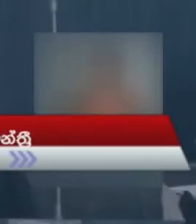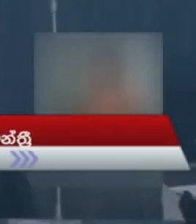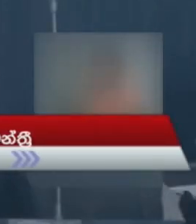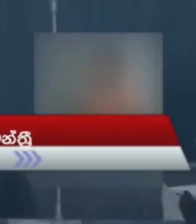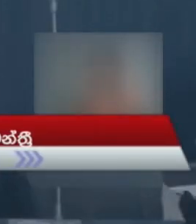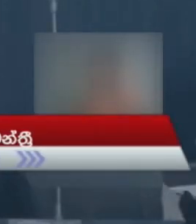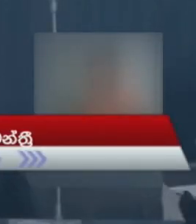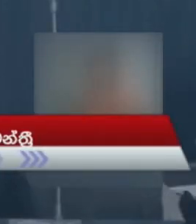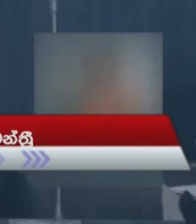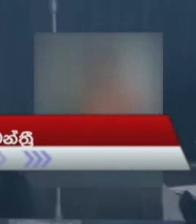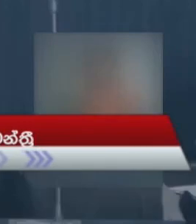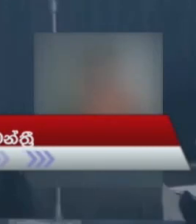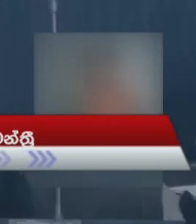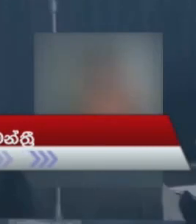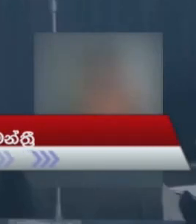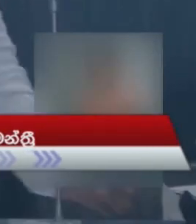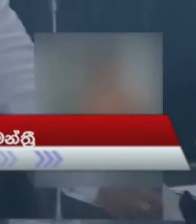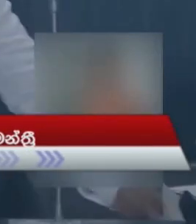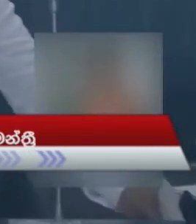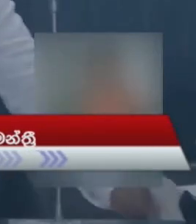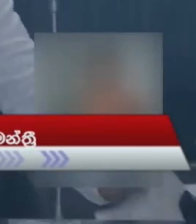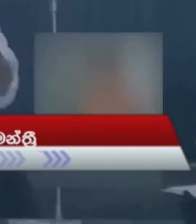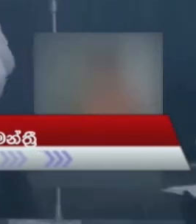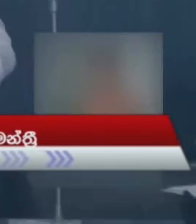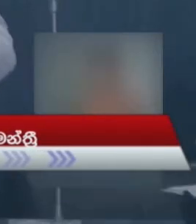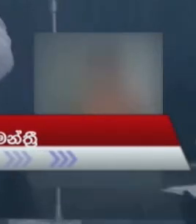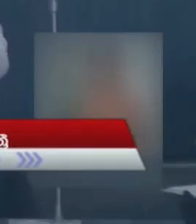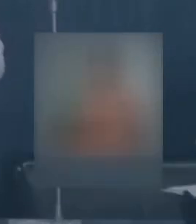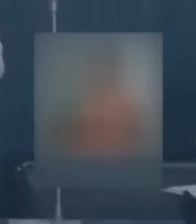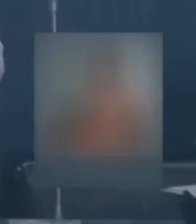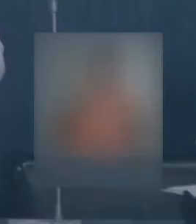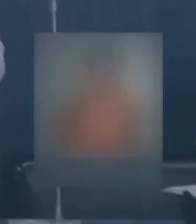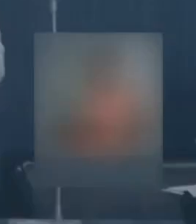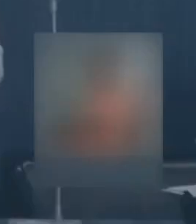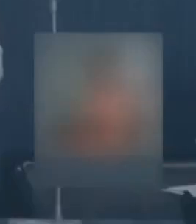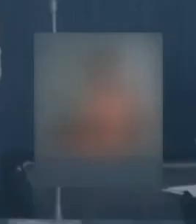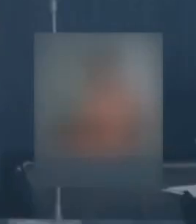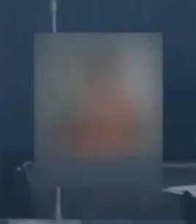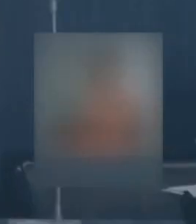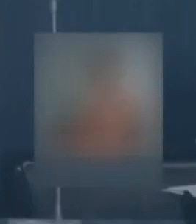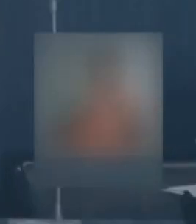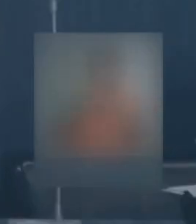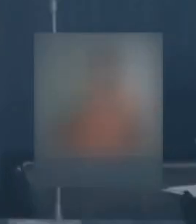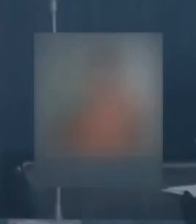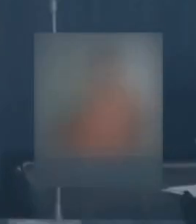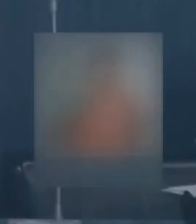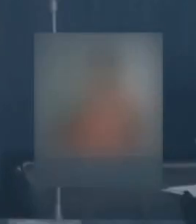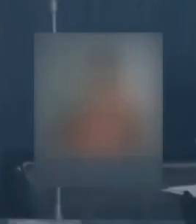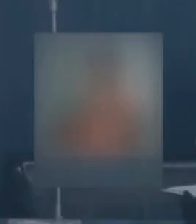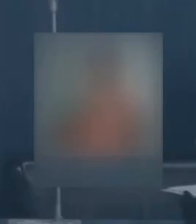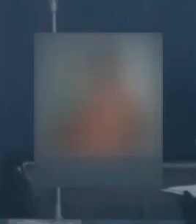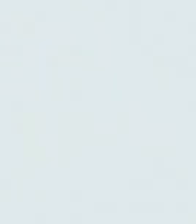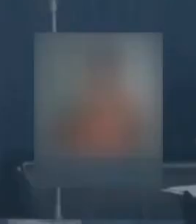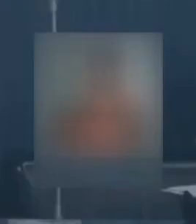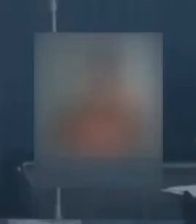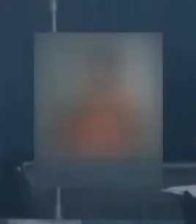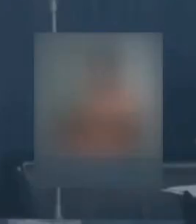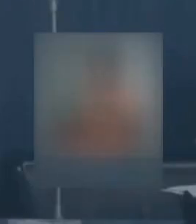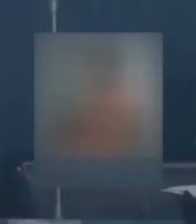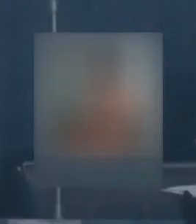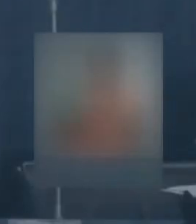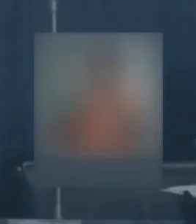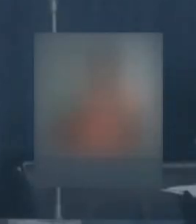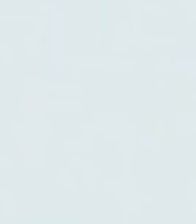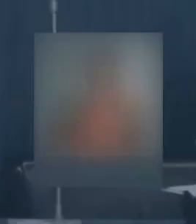බිලියන 29,110කින් වැඩි කරලා තියෙනවා. ඒ කියන්නේ අයවැය කතාවේදී කියපු බිලියන 5245 වියදම් වෙනුවට එය